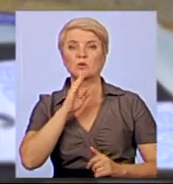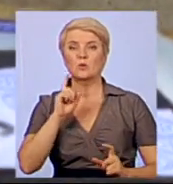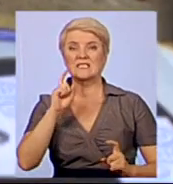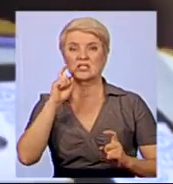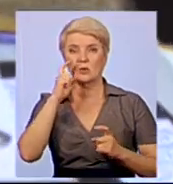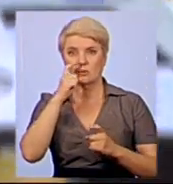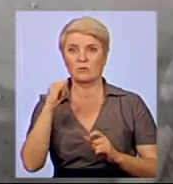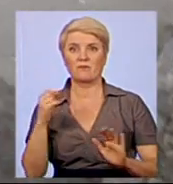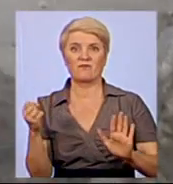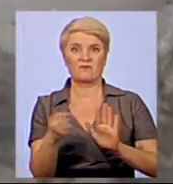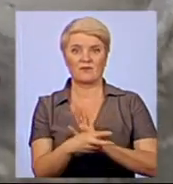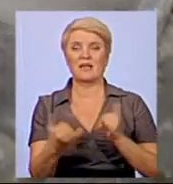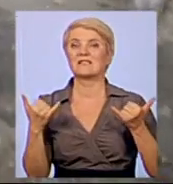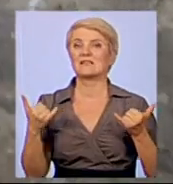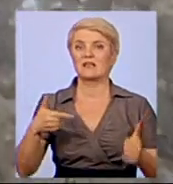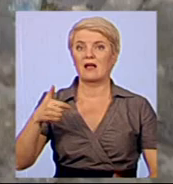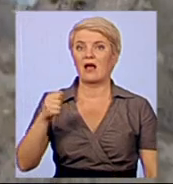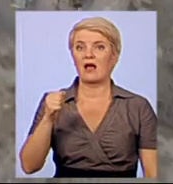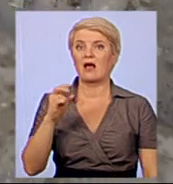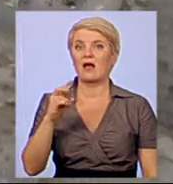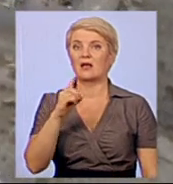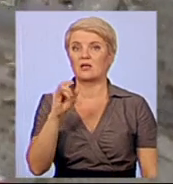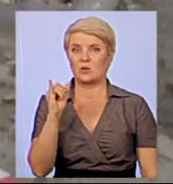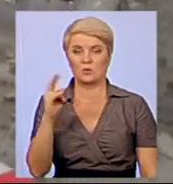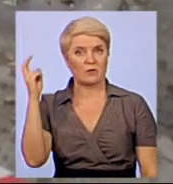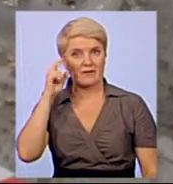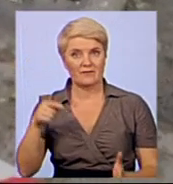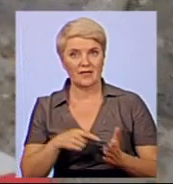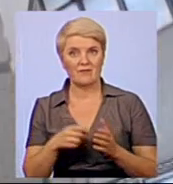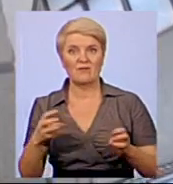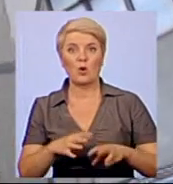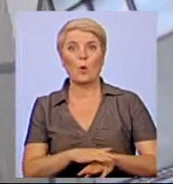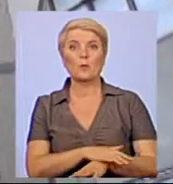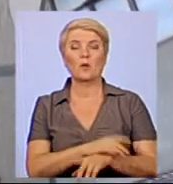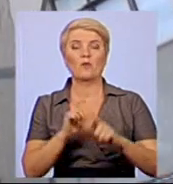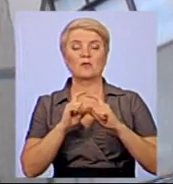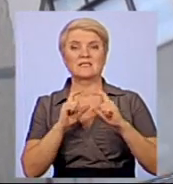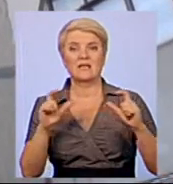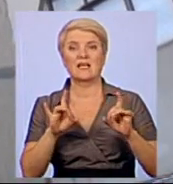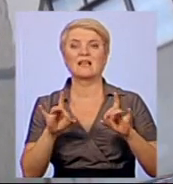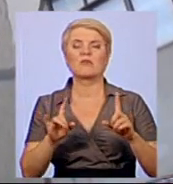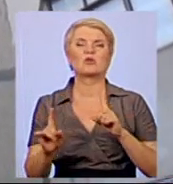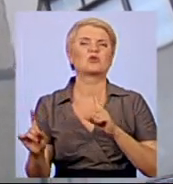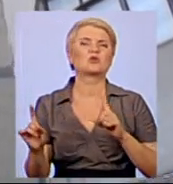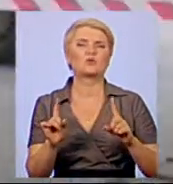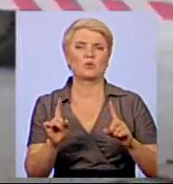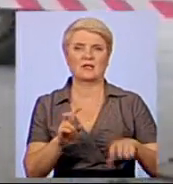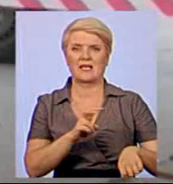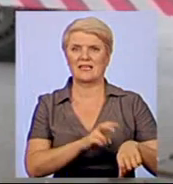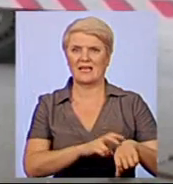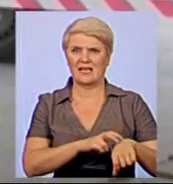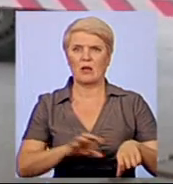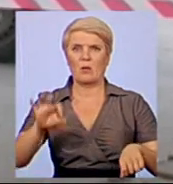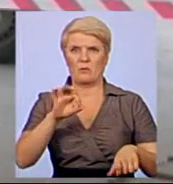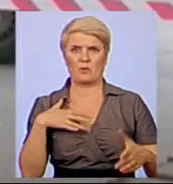втік. Зараз Катерина Гандзюк у Києві, в опіковому центрі. Розповідати будь-що про свій стан лікарям вона заборонила.